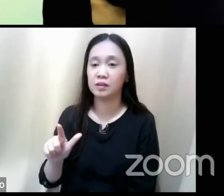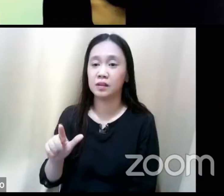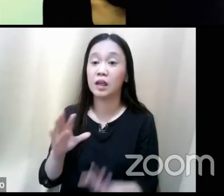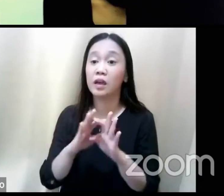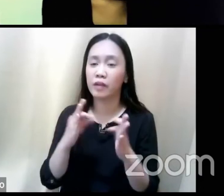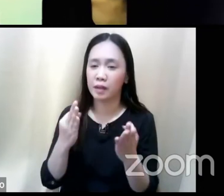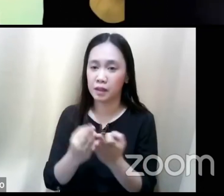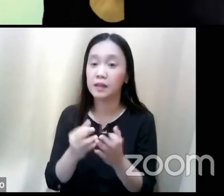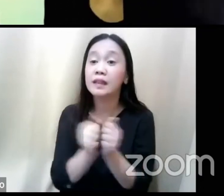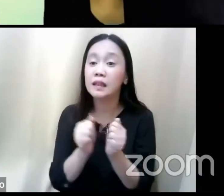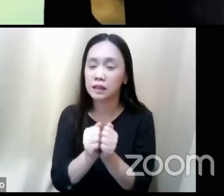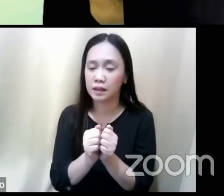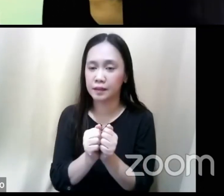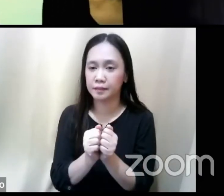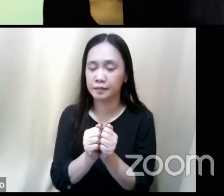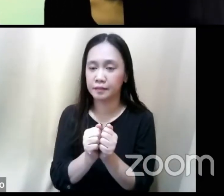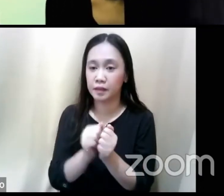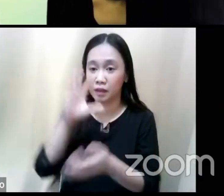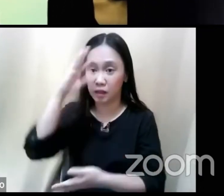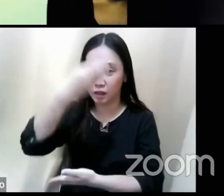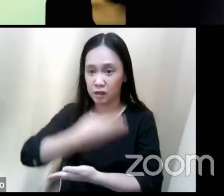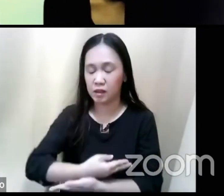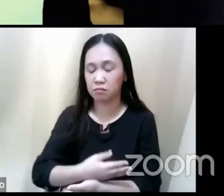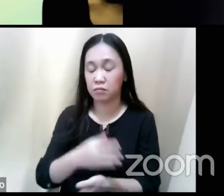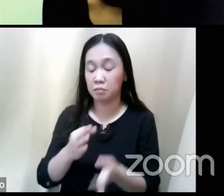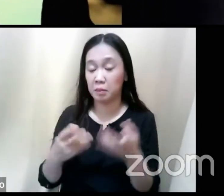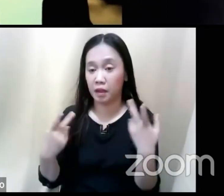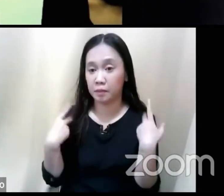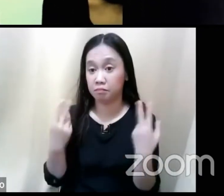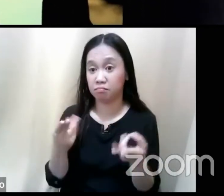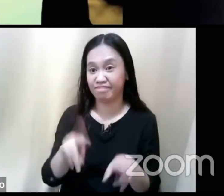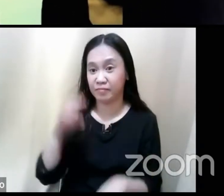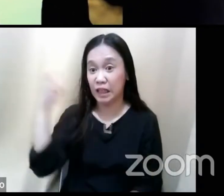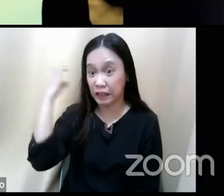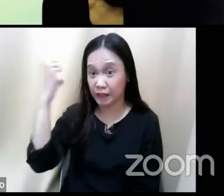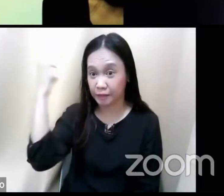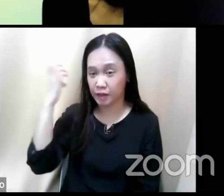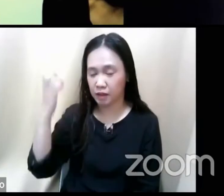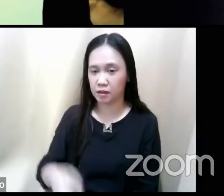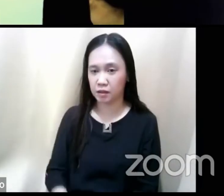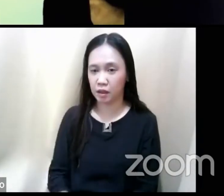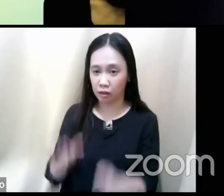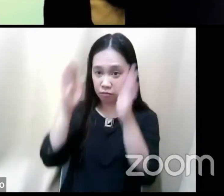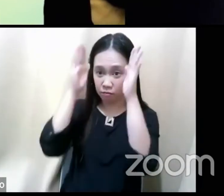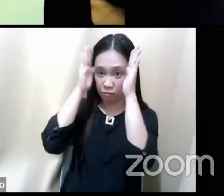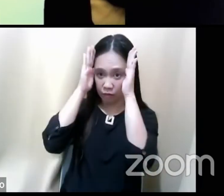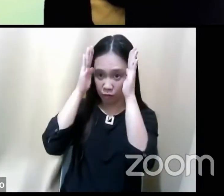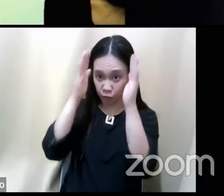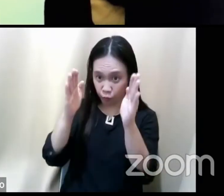kanyang anak sakaling may emergency. So ito focus siya, no,